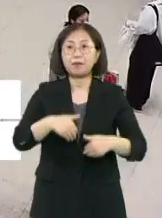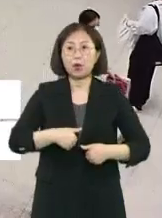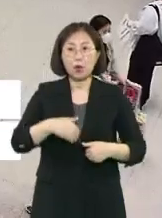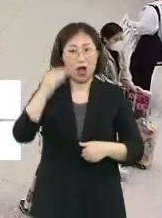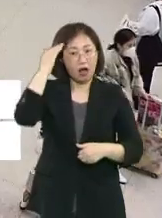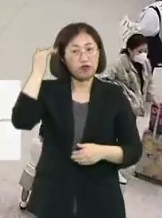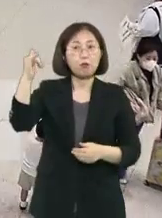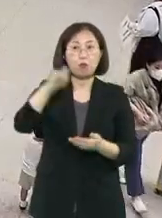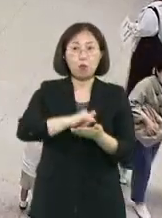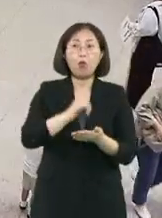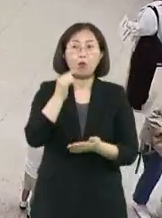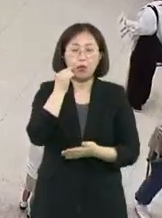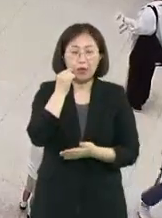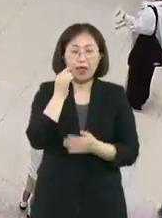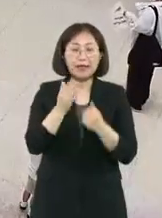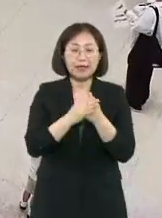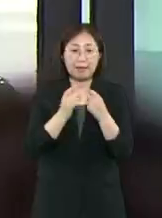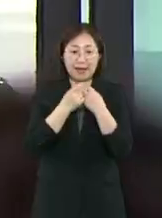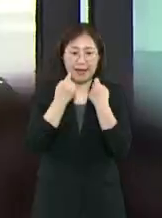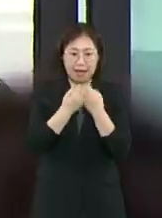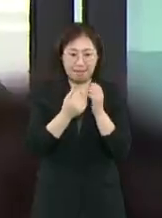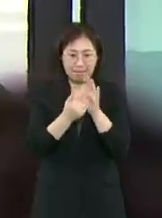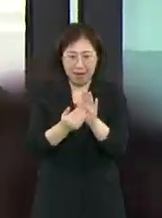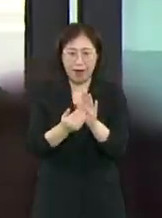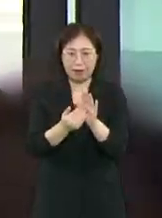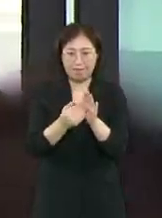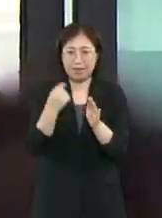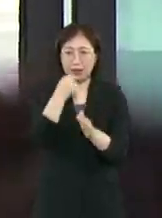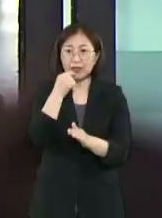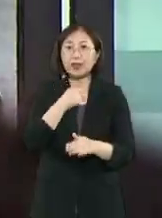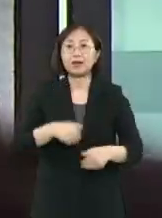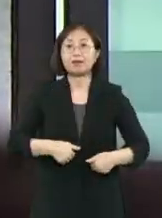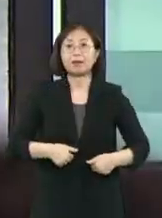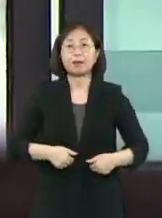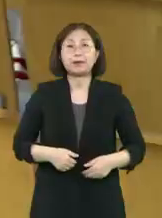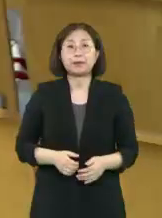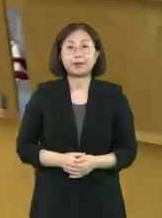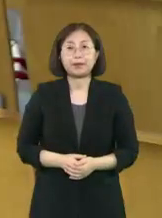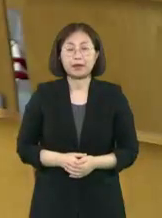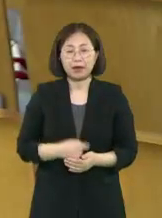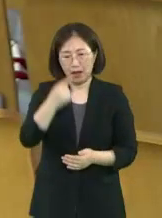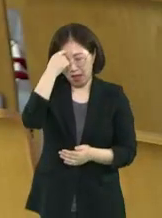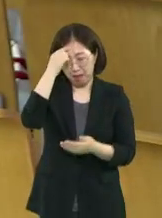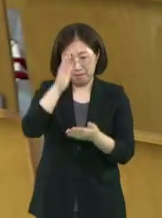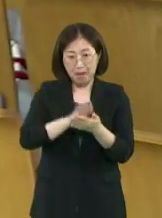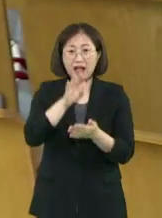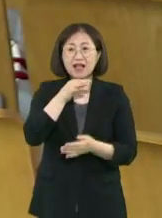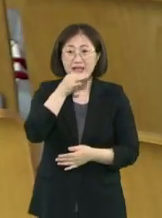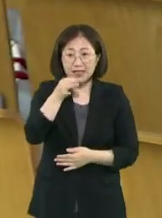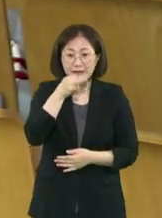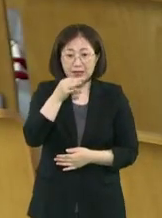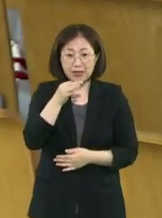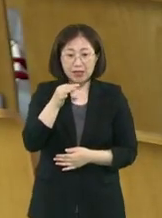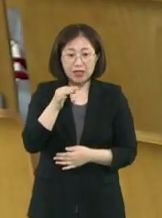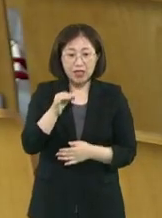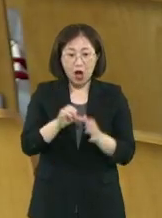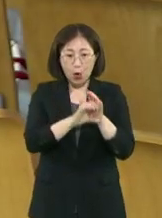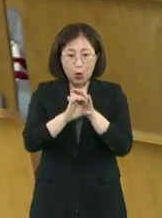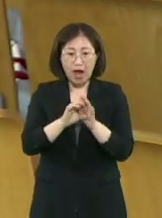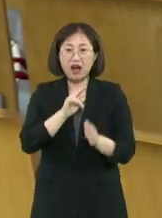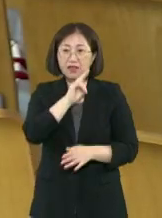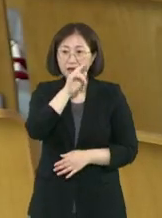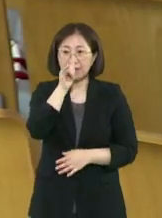수도 있는 만큼 개인 방역을 더욱 철저히 해야 합니다. 발열과 기침 등 코로나19 증상이